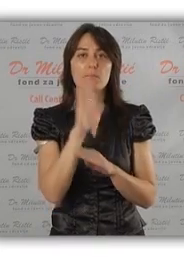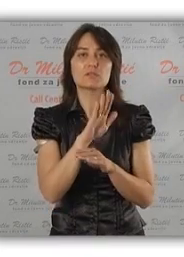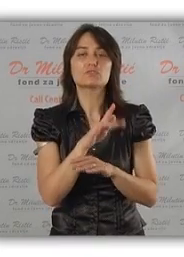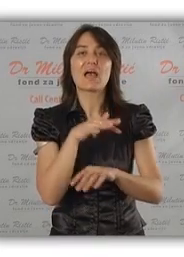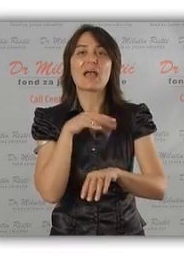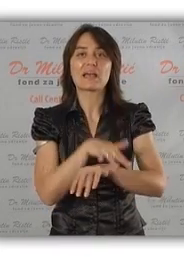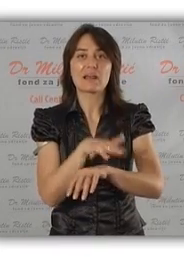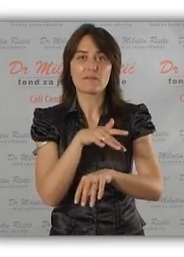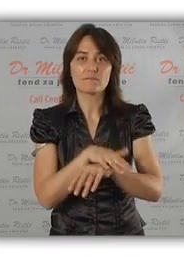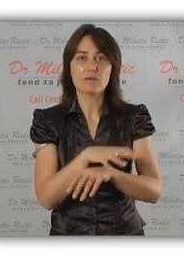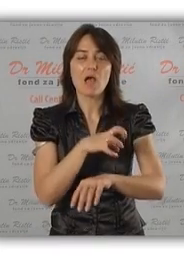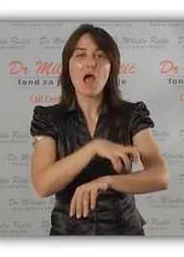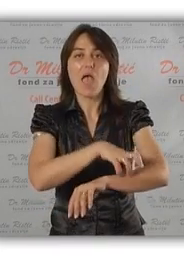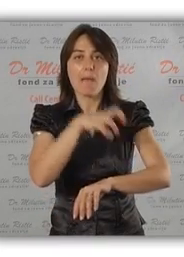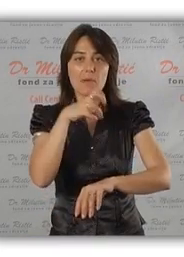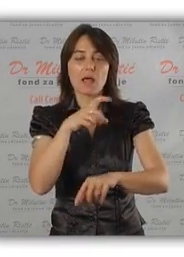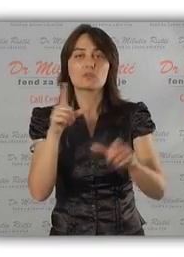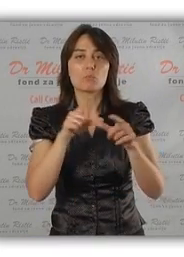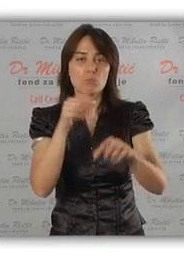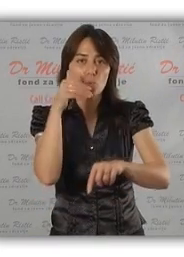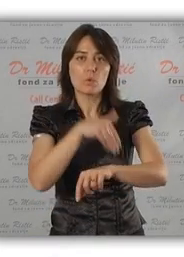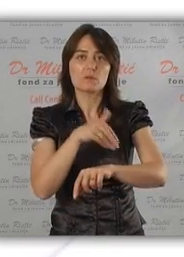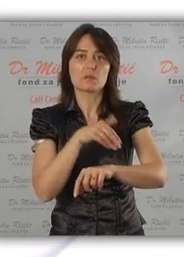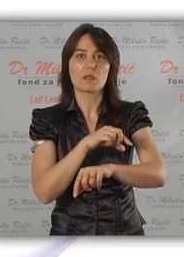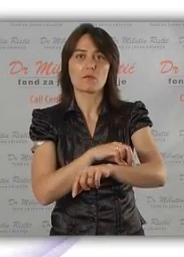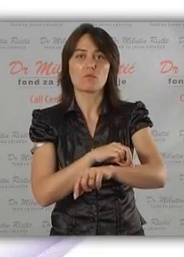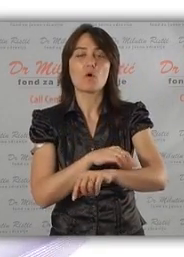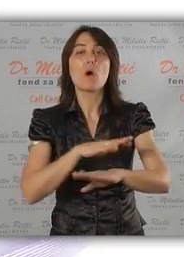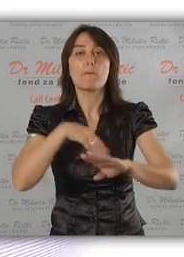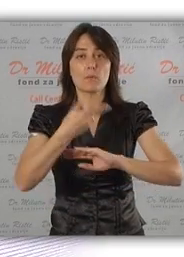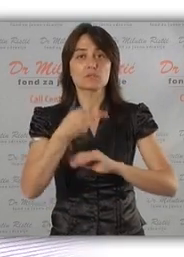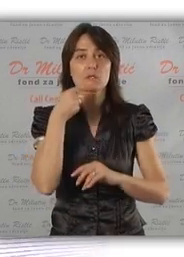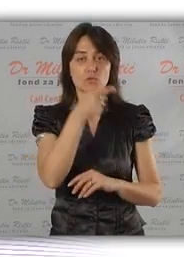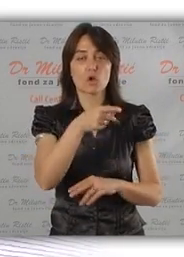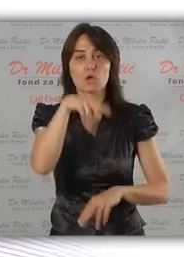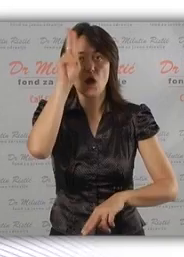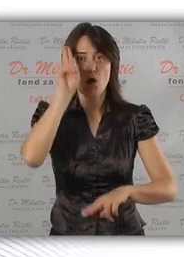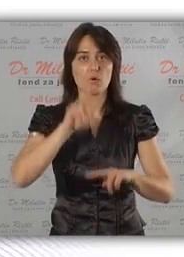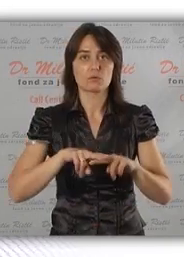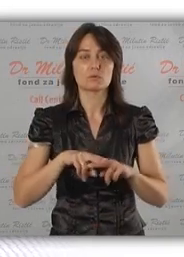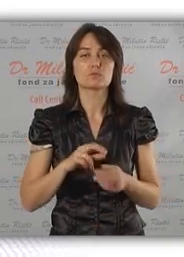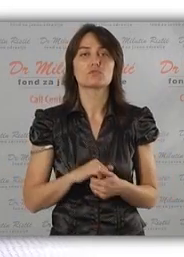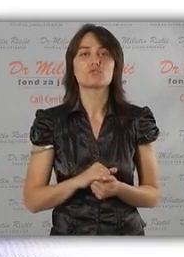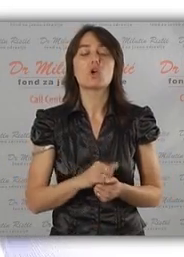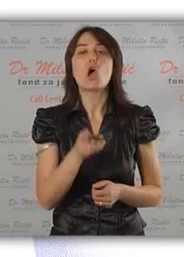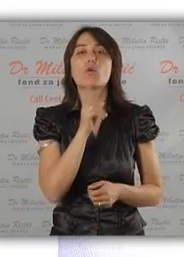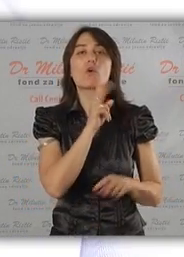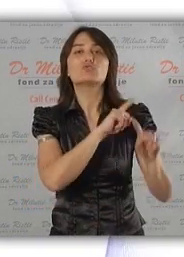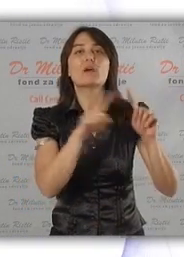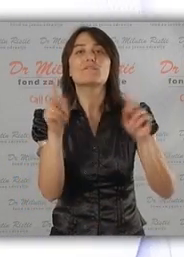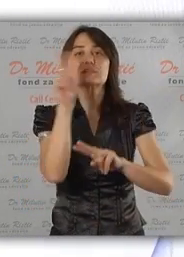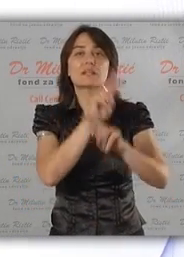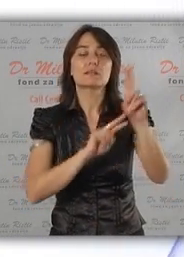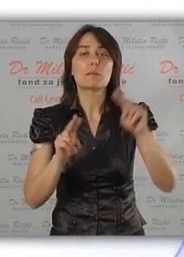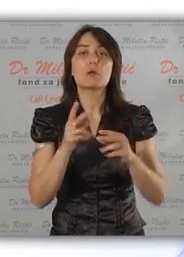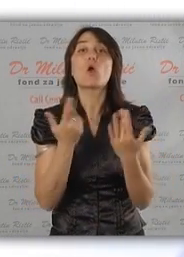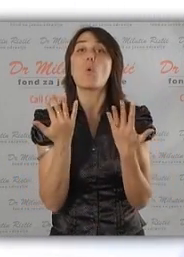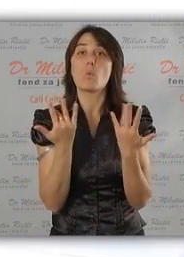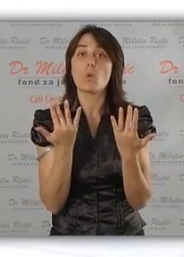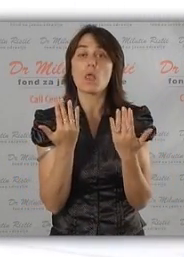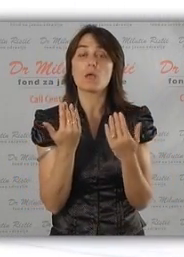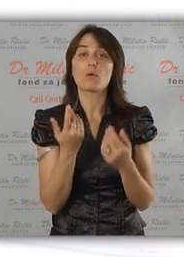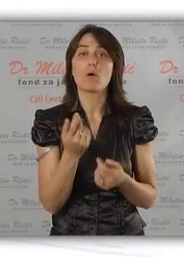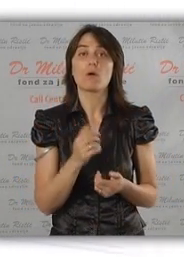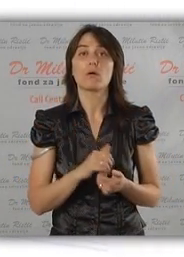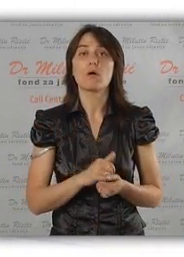da li postoji prisustvo krvi, odnosno hematoma u tkivu. Posle toga se odluči